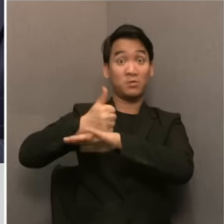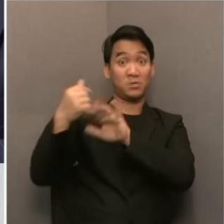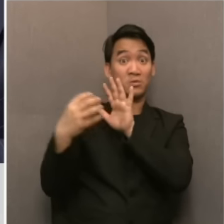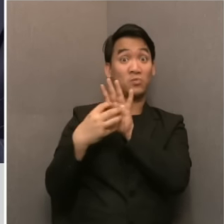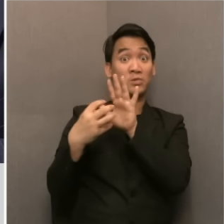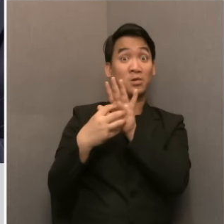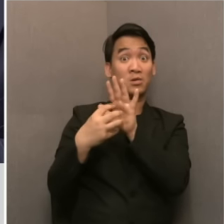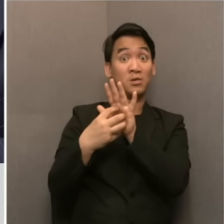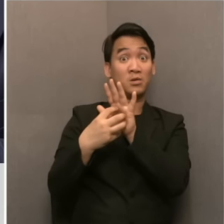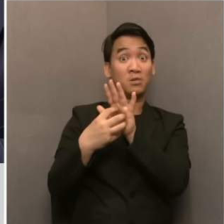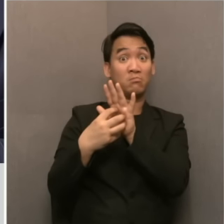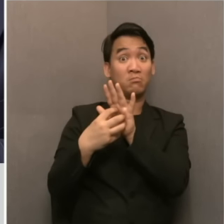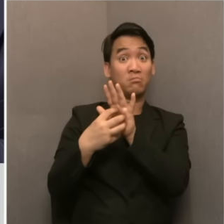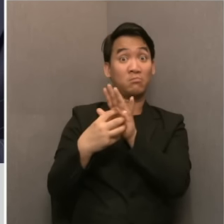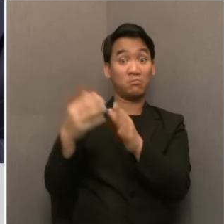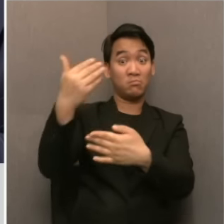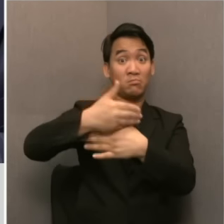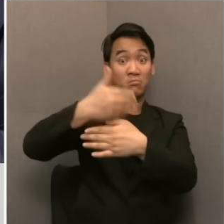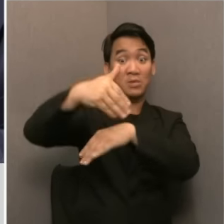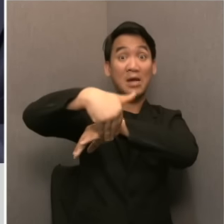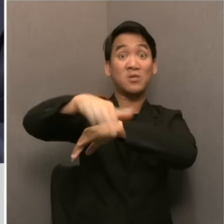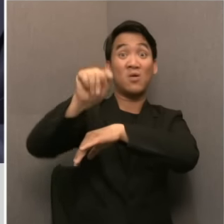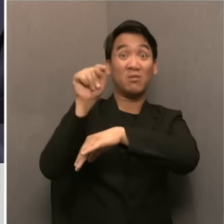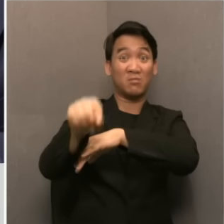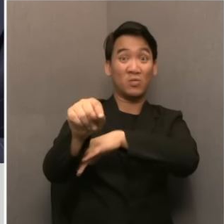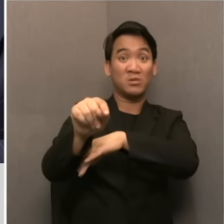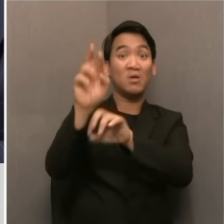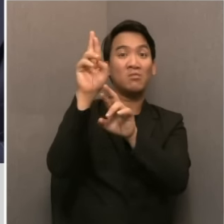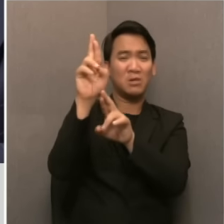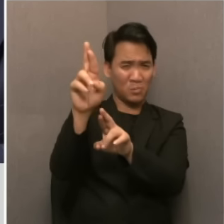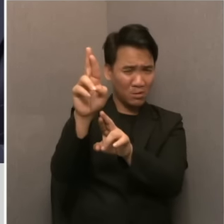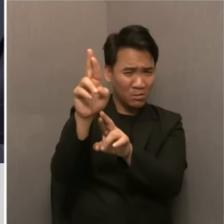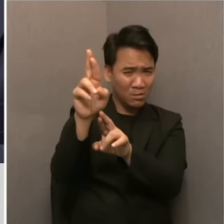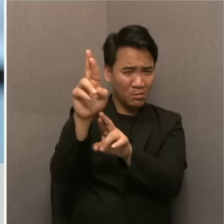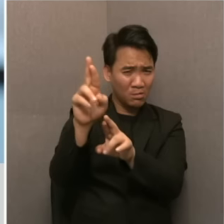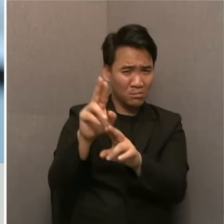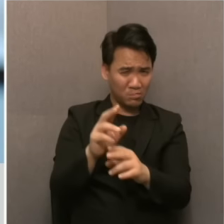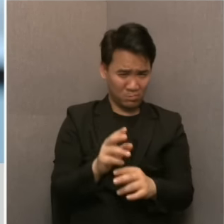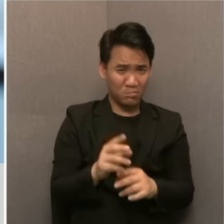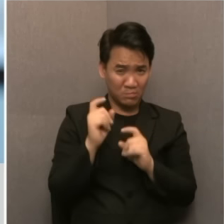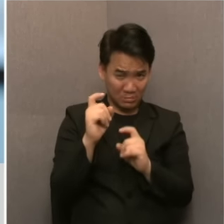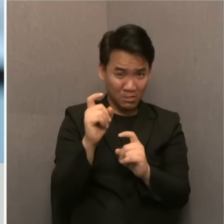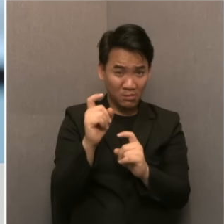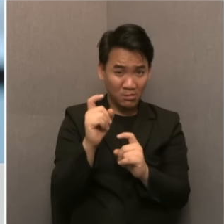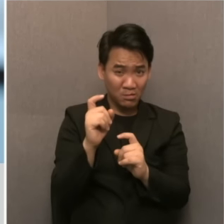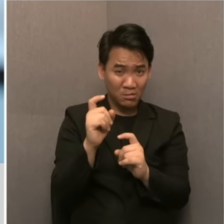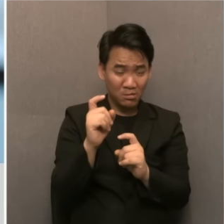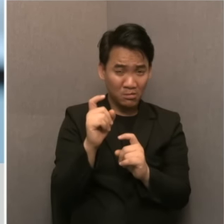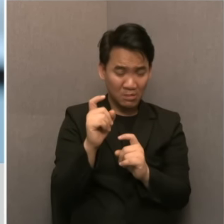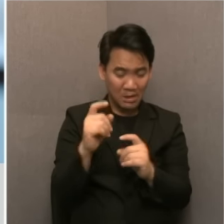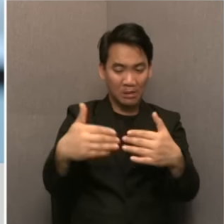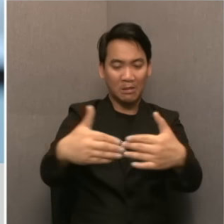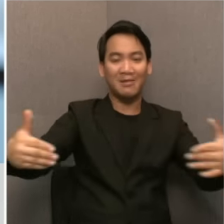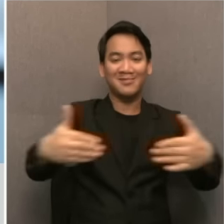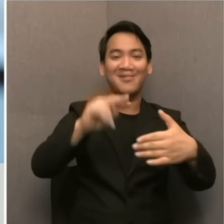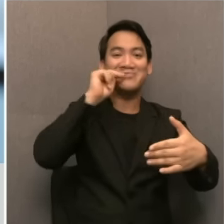อกคันกั้นน้ำที่อาจจะต้องระวังหน่อย ถูกต้อง ตรงนี้เป็นยังไงฮะคือน่ากลัวมากไหม คือน้ำนอกคันกั้นน้ำเนี่ยแน่นอ